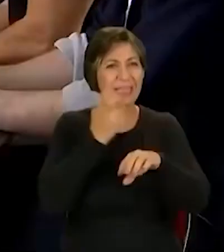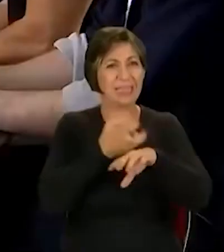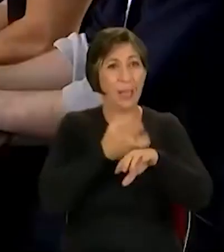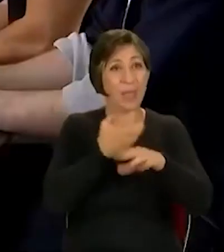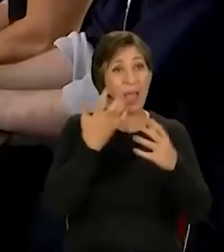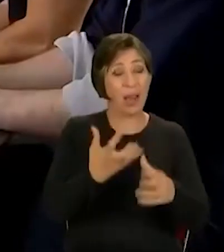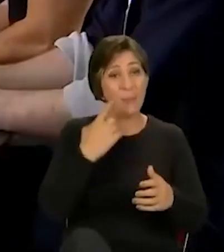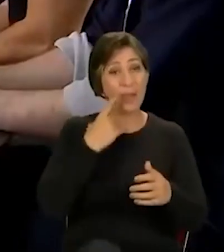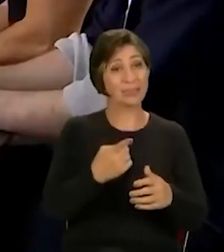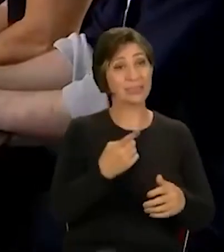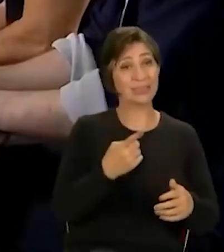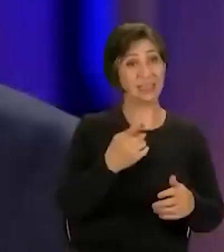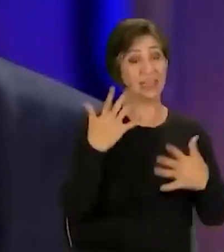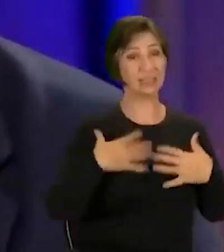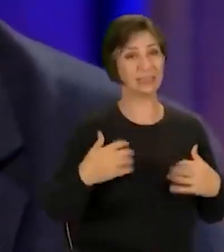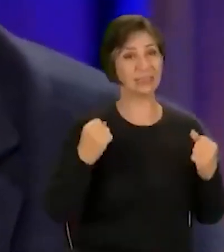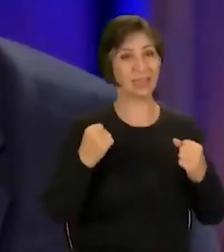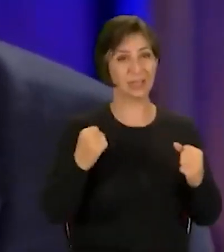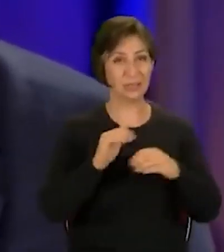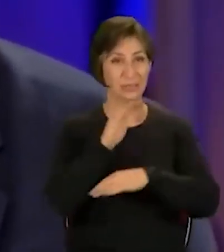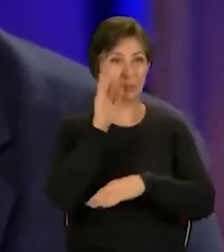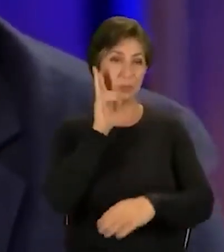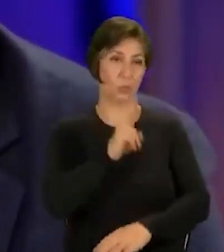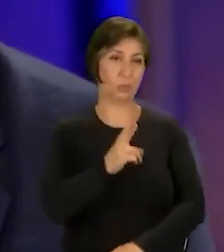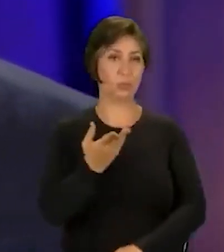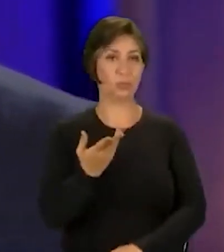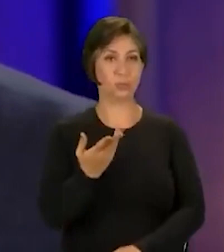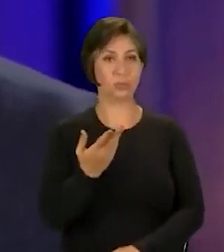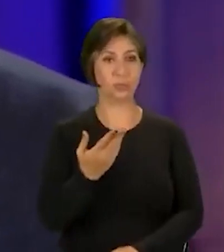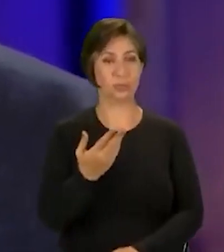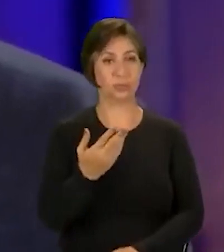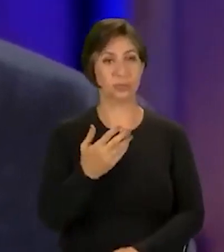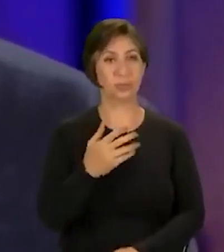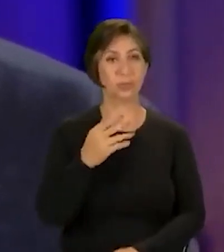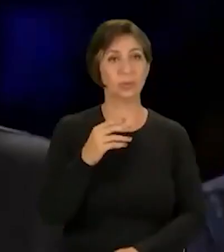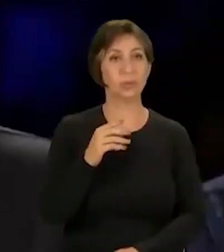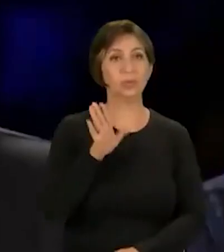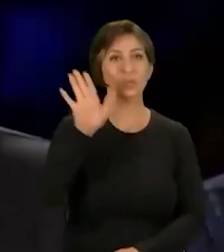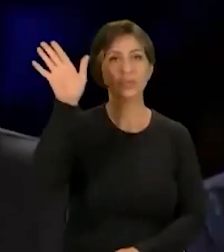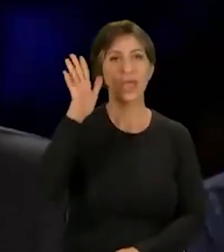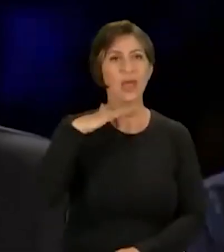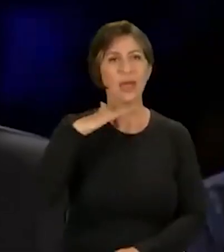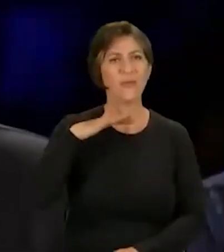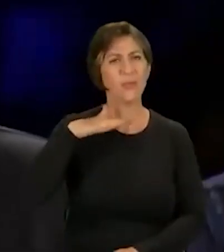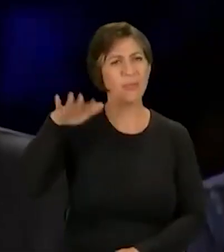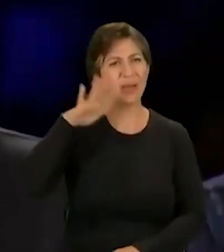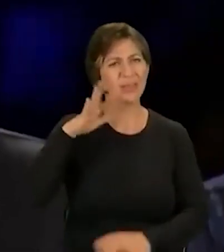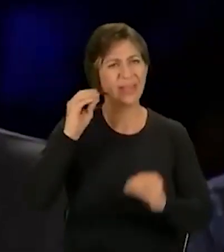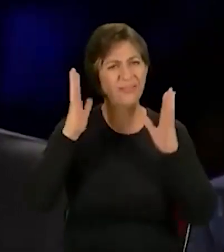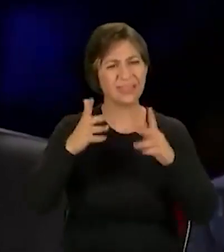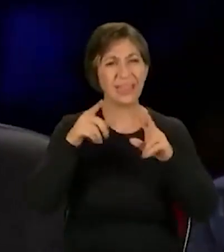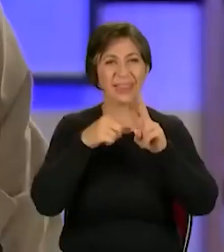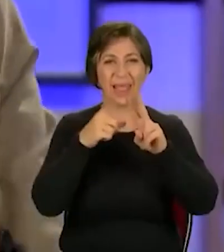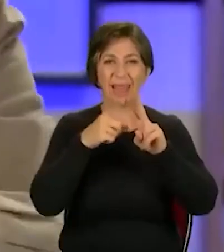yoğunluklarına baktığınız zaman daha sağlıklı yaşadıklarını görüyorsunuz evet, mesela. Gerçi Kuzey Avrupalılarda Neandertal geni çok. Ben de onları severim. Onlarda daha fazla